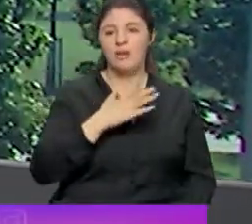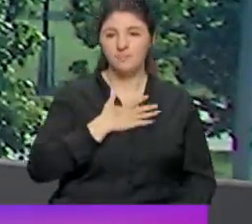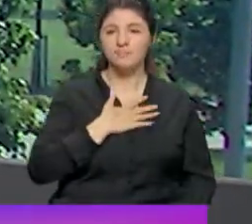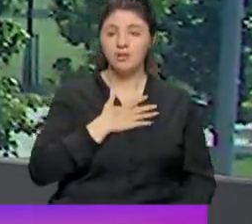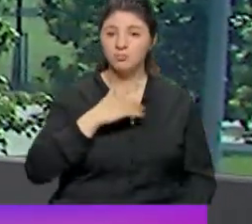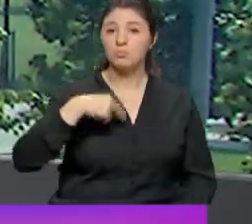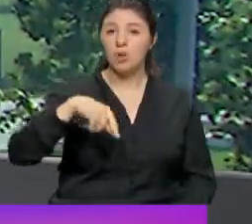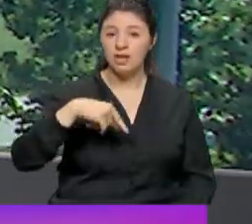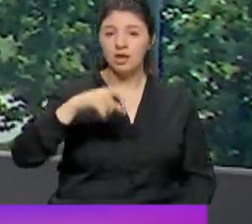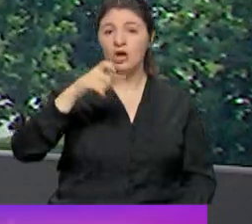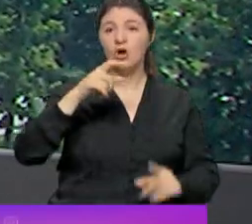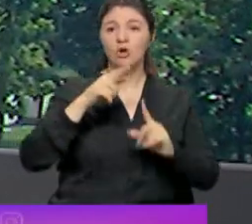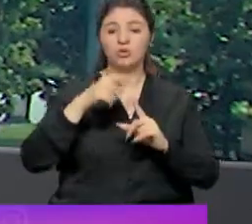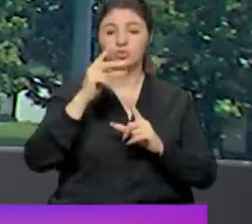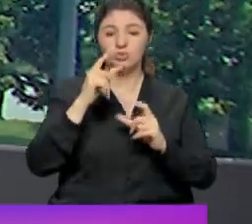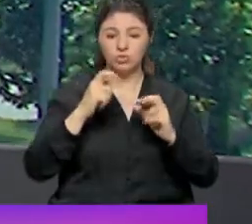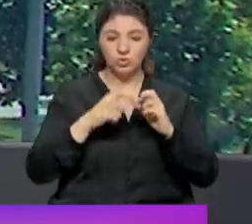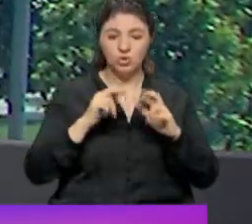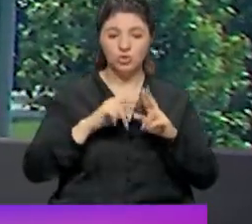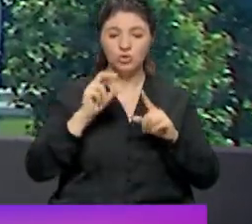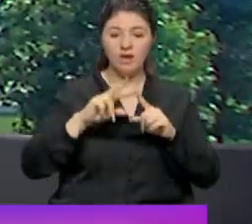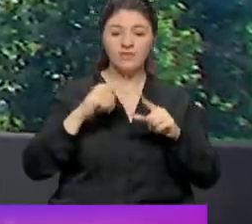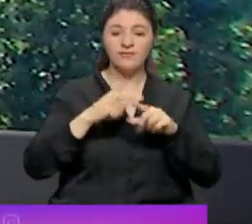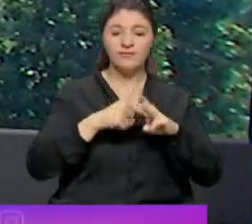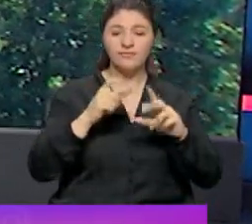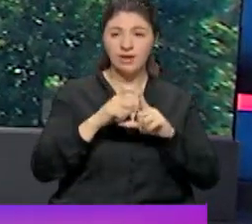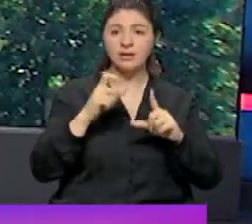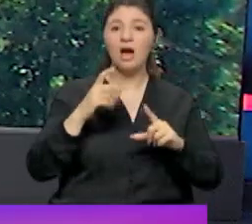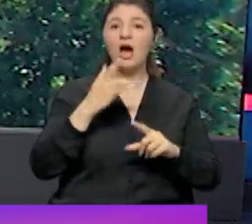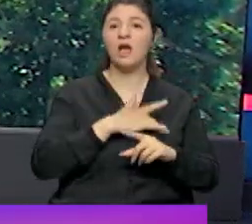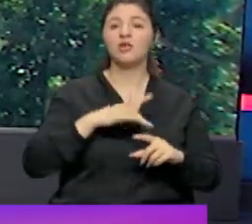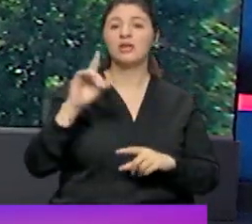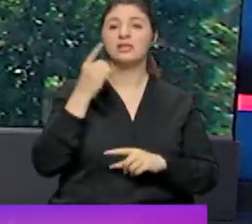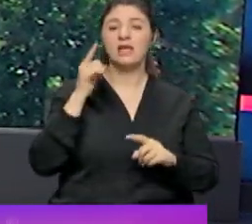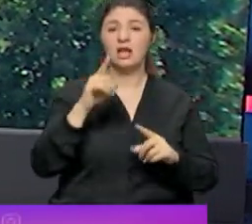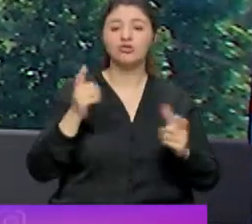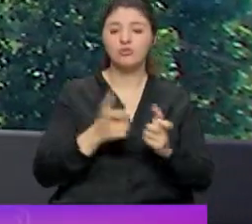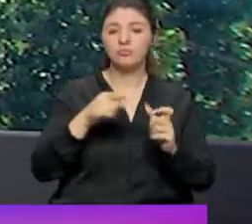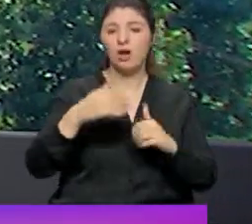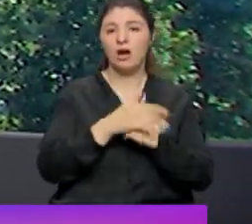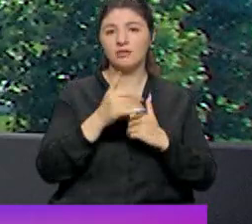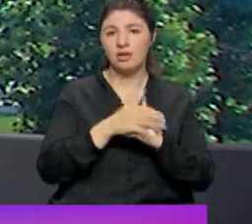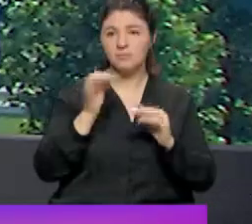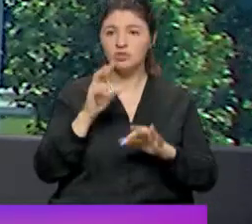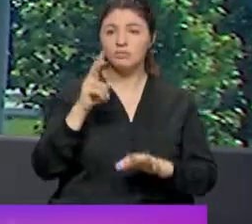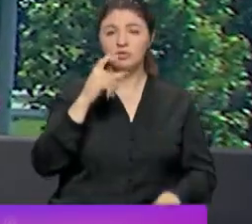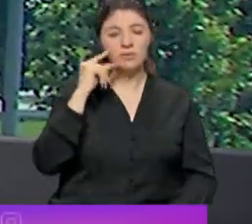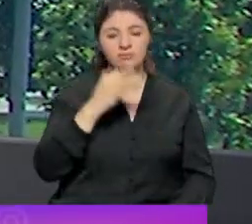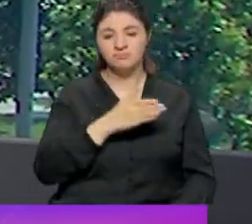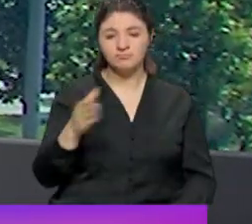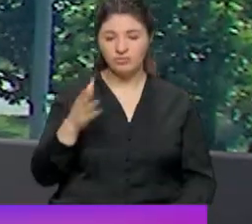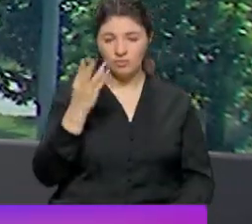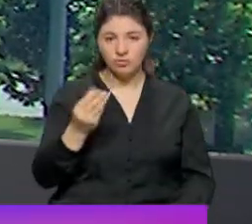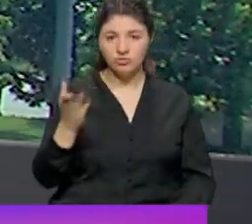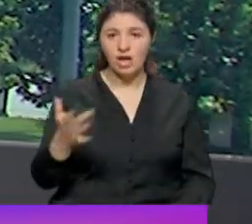söyleyelim Bu arada türkonfed et Anadolu'nun liderleri toplantısını Bugün Antalya'da başlatıyor 29 Mayısa